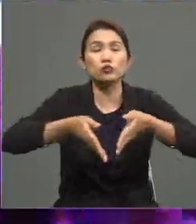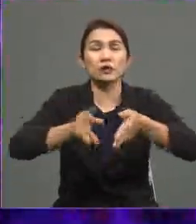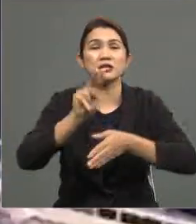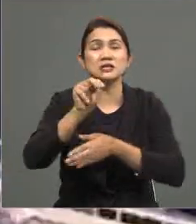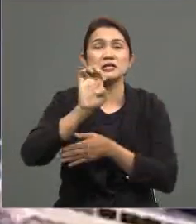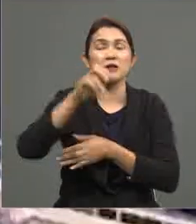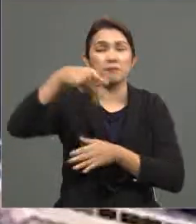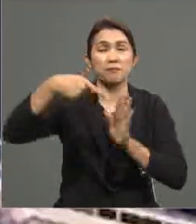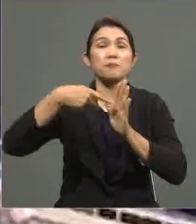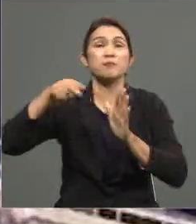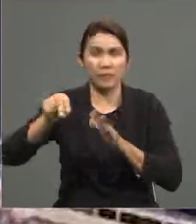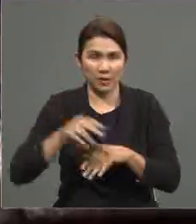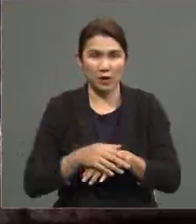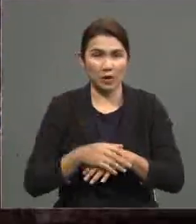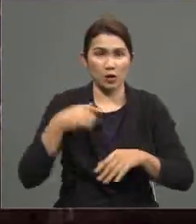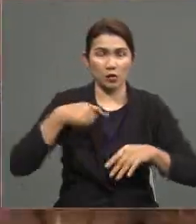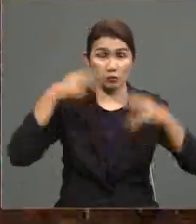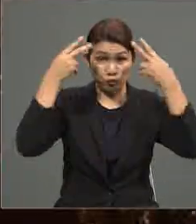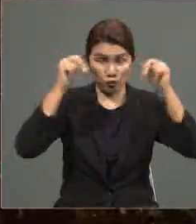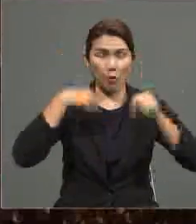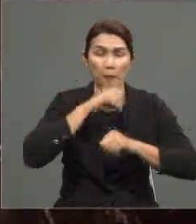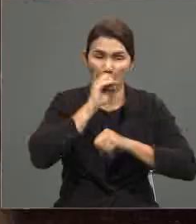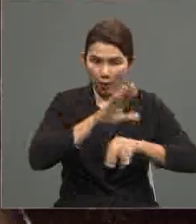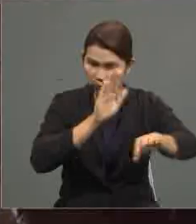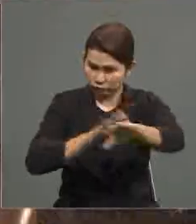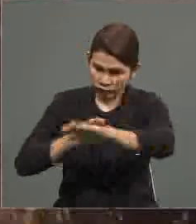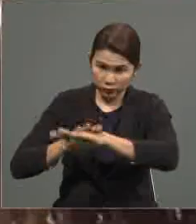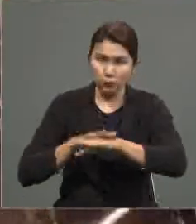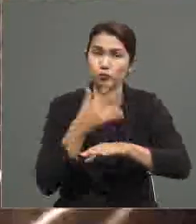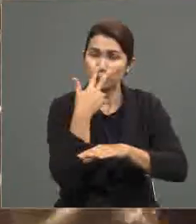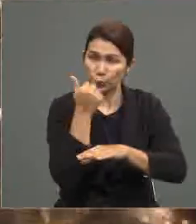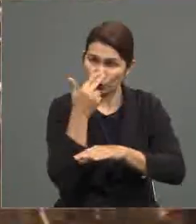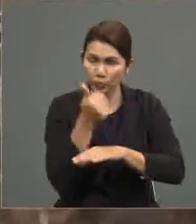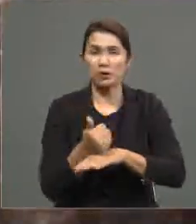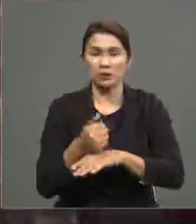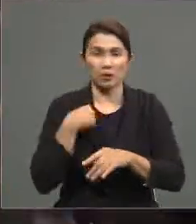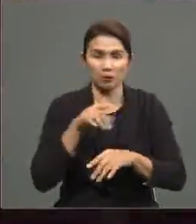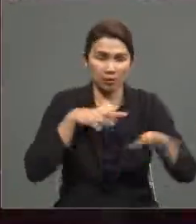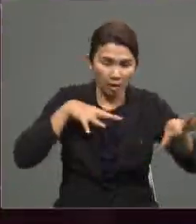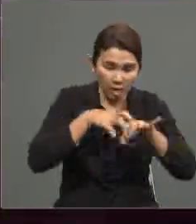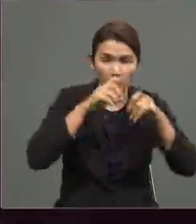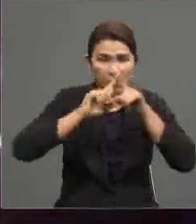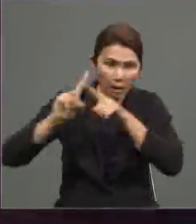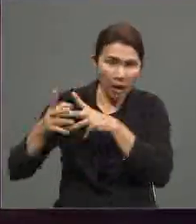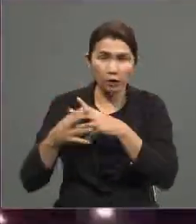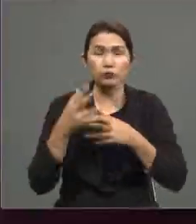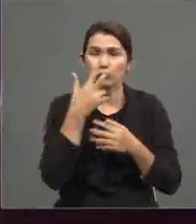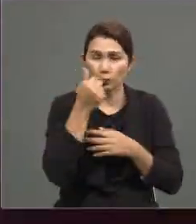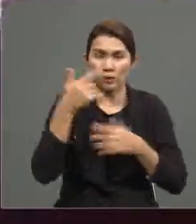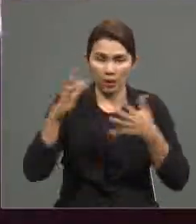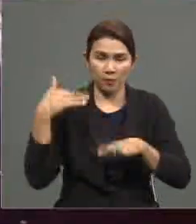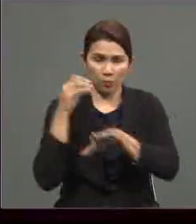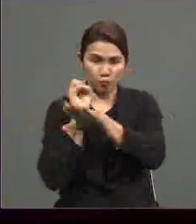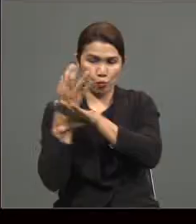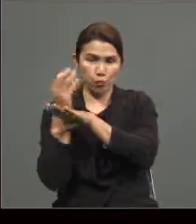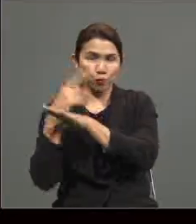นายกเมืองพัทยามีการกำชับด้วยเรื่องของอุบัติเหตุถ้าเกิดว่ามีอุบัติเหตุขึ้นมาเนี่นะฮะก็จะมีในเรื่องของ Emergencyเลนส์